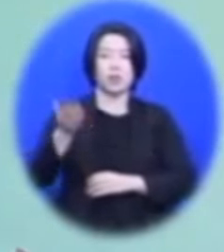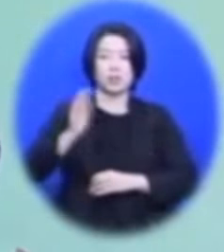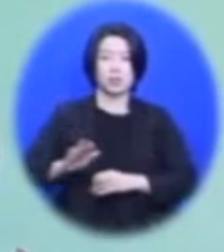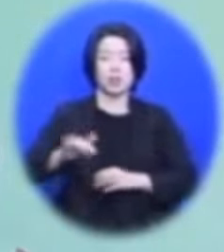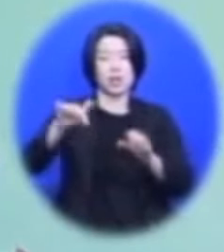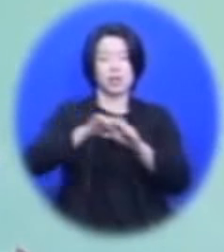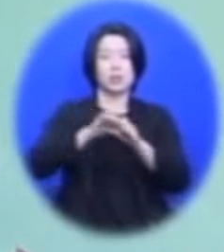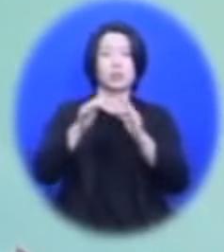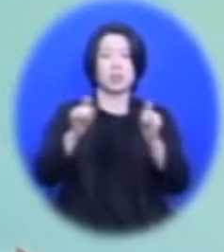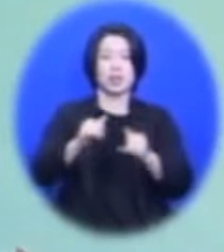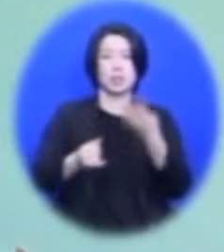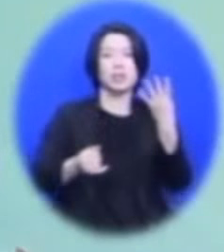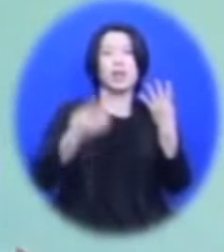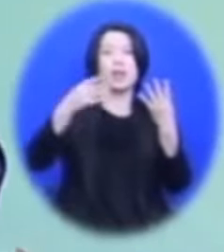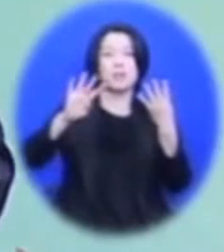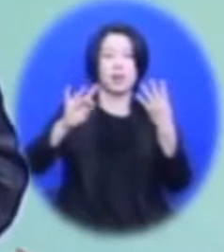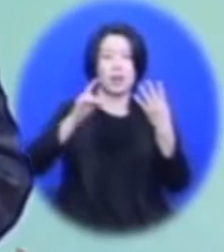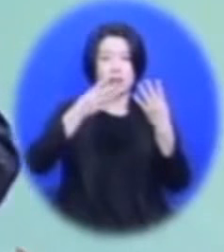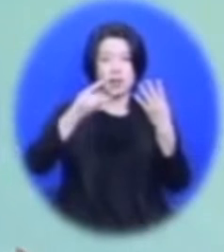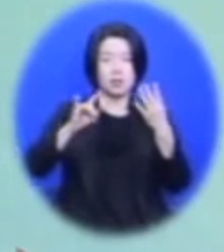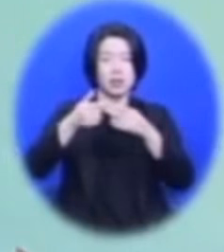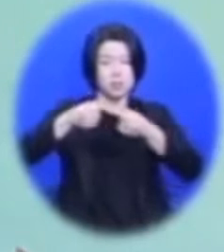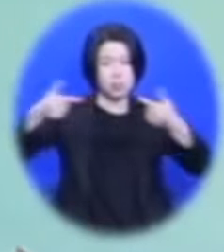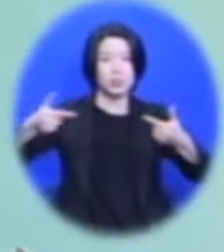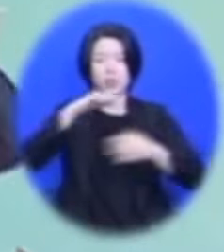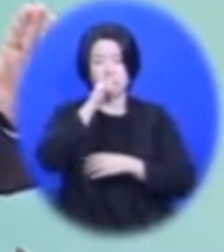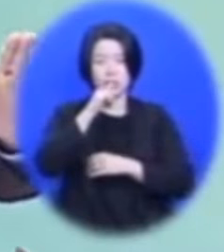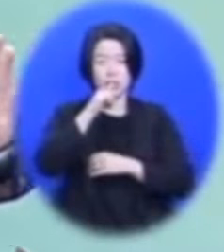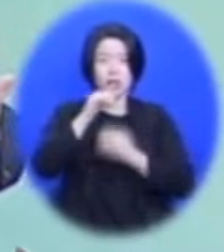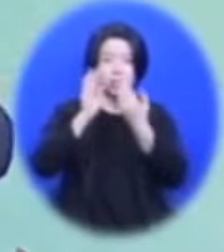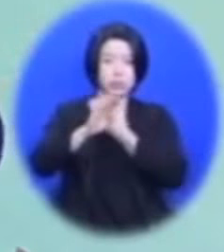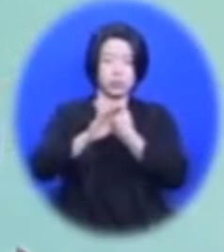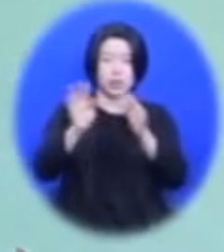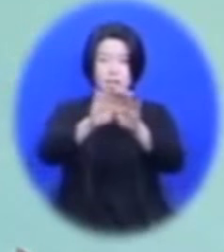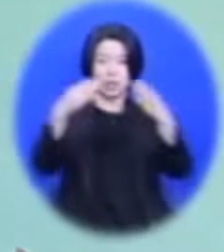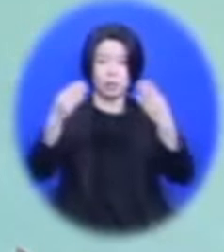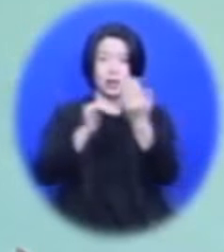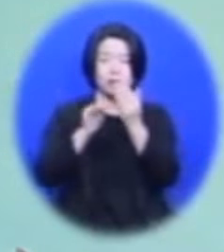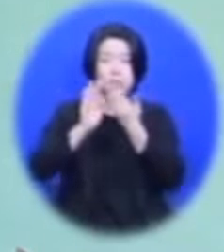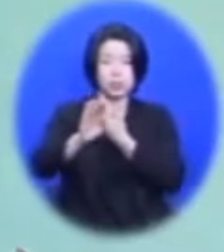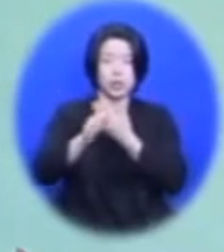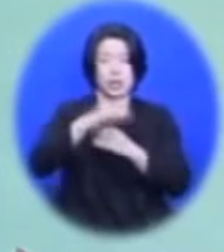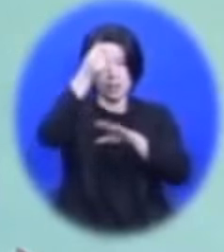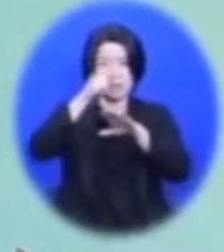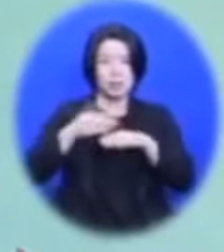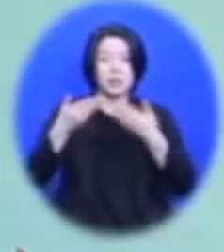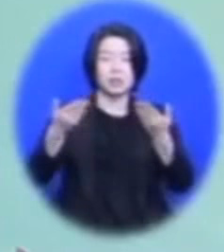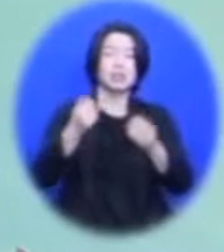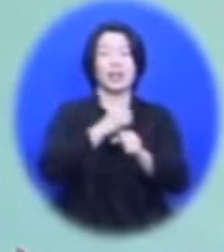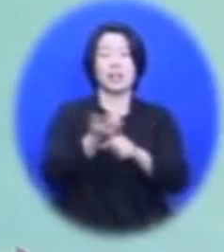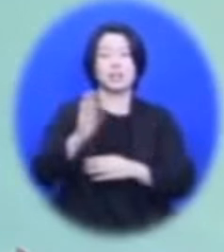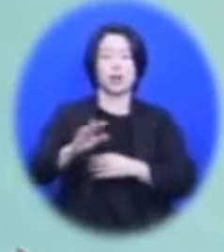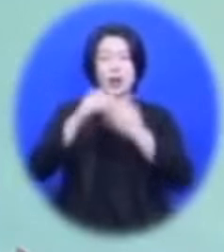더 늘었어요. 그 다음부터 개방하고 난 다음부터는 예배는 드리게 하지만